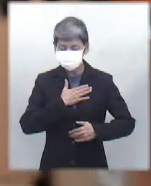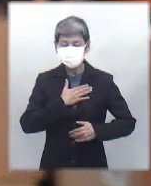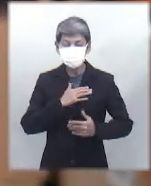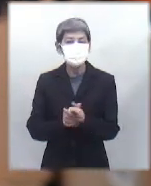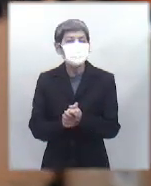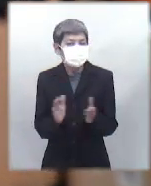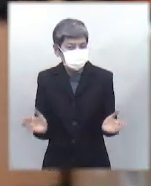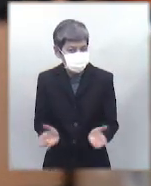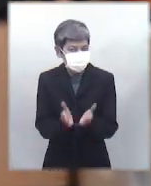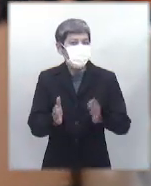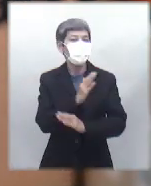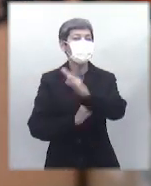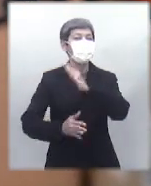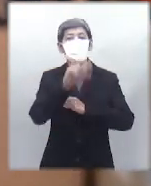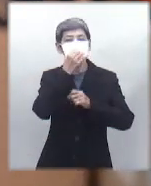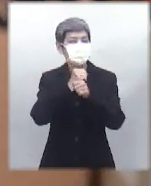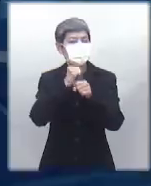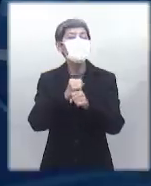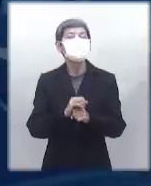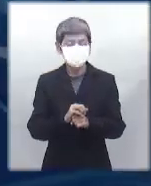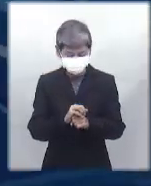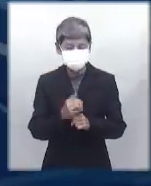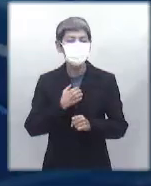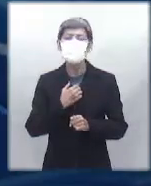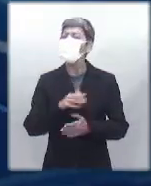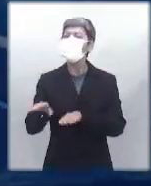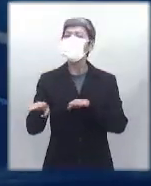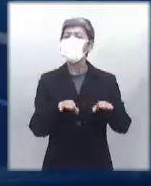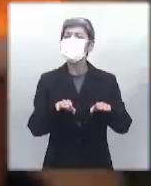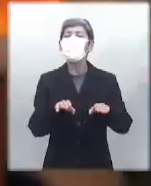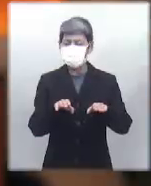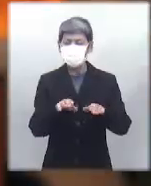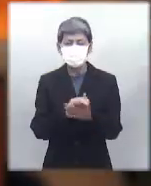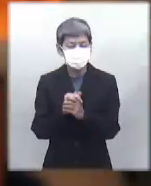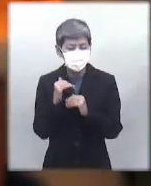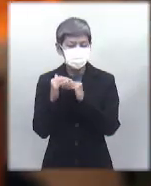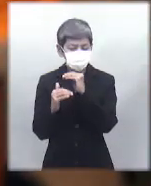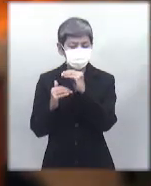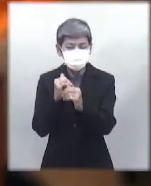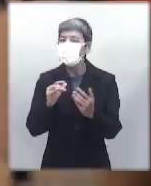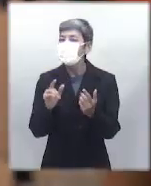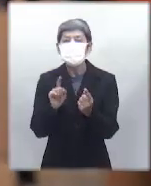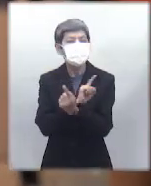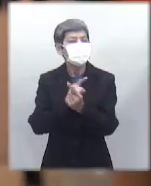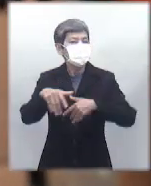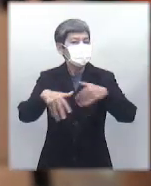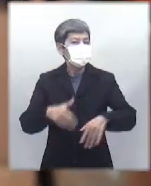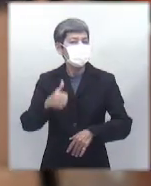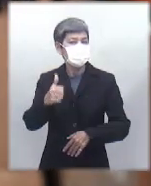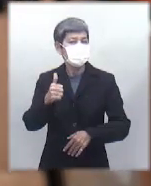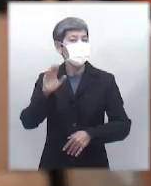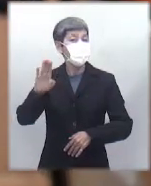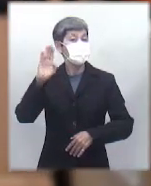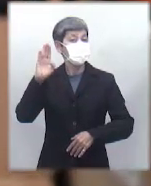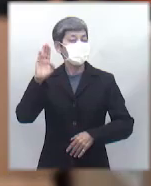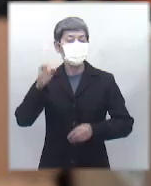ได้สนับสนุนให้คนพิการมีงานทำเราพร้อมเสมอนะครับที่จะก้าวไปพร้อมกับสังคมที่ดีขึ้นนะครับเพื่อ